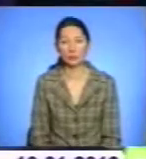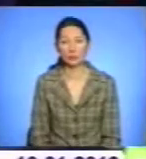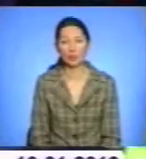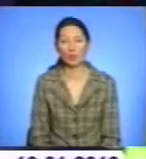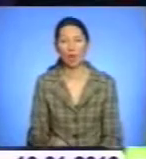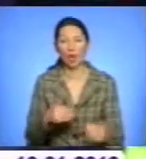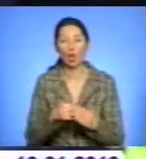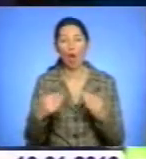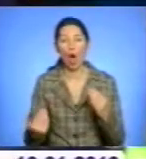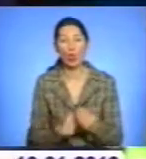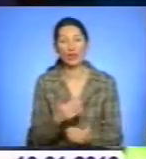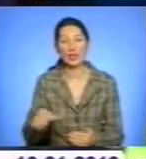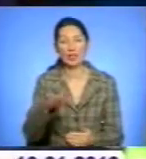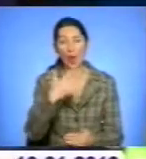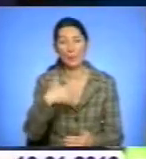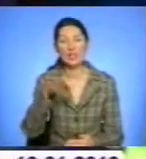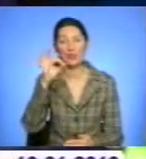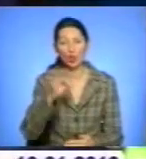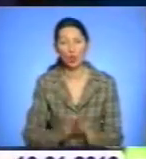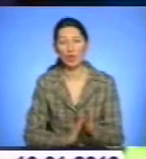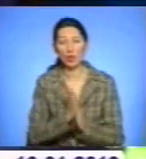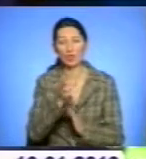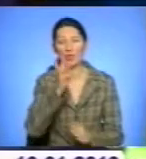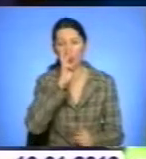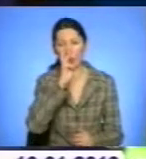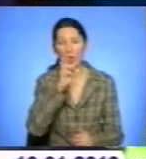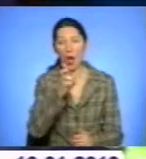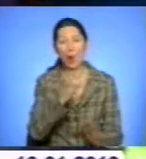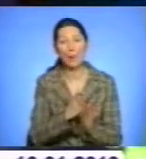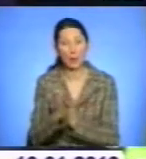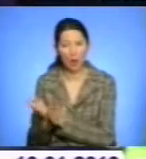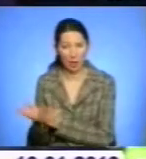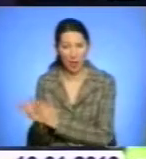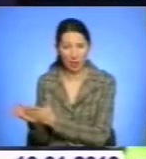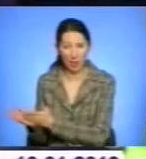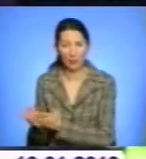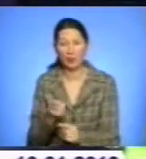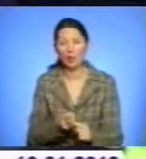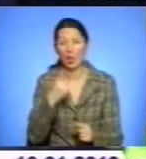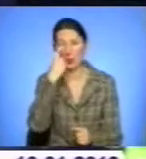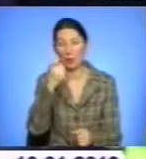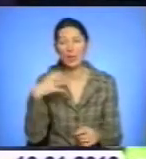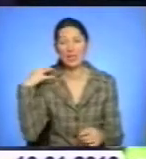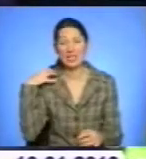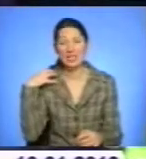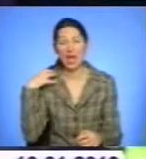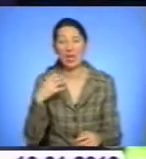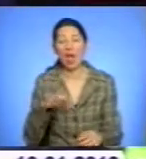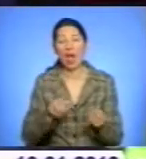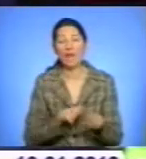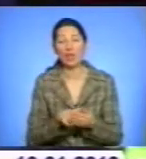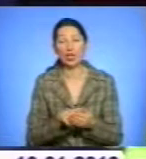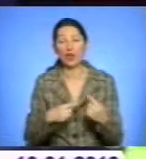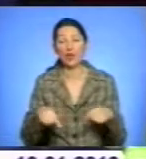І до новин краю. На 50% зросте заробітна плата у бібліотекарів. Про це повідомила начальник фінансового відділу управління